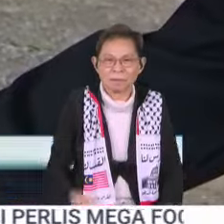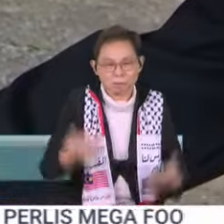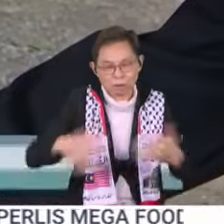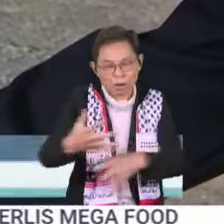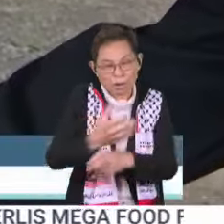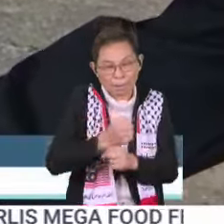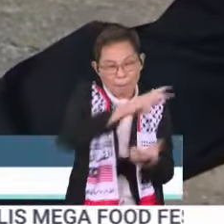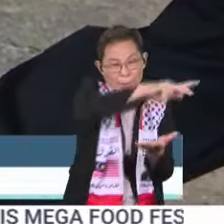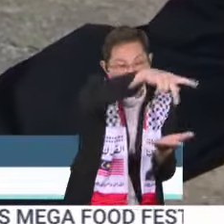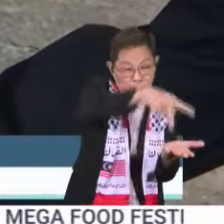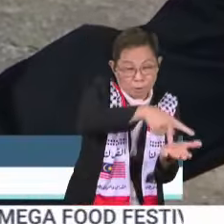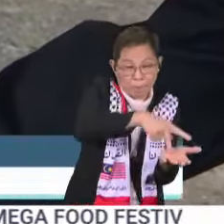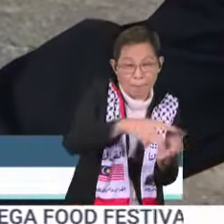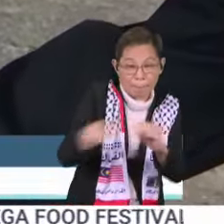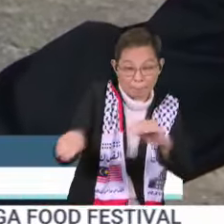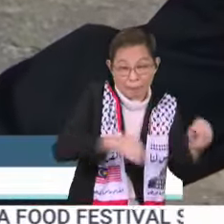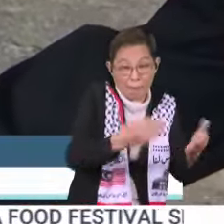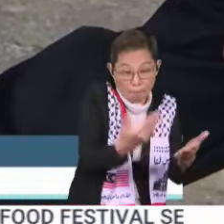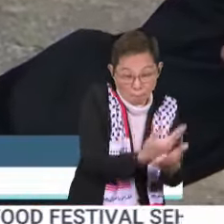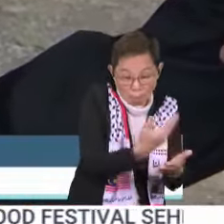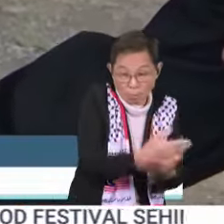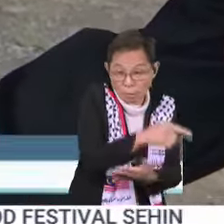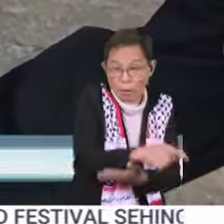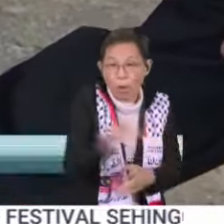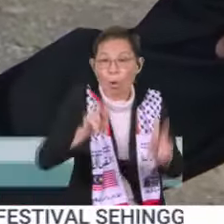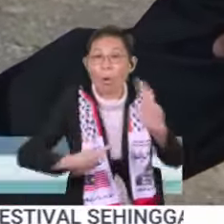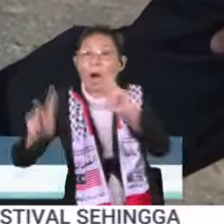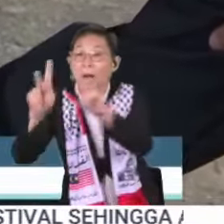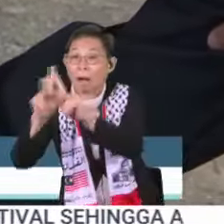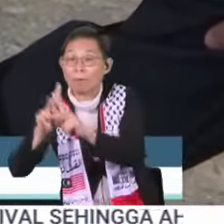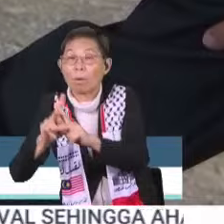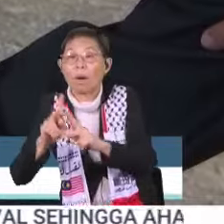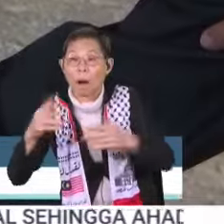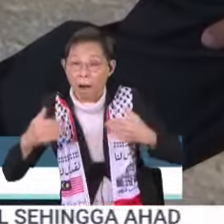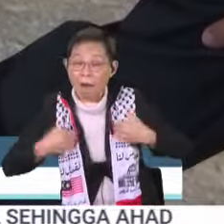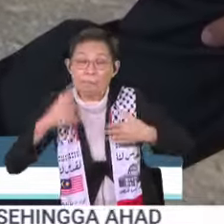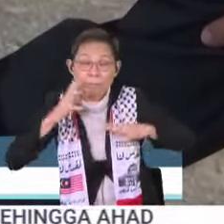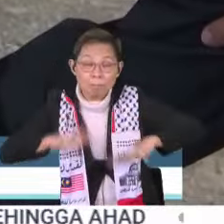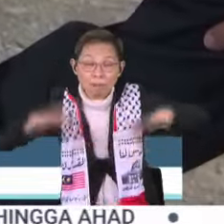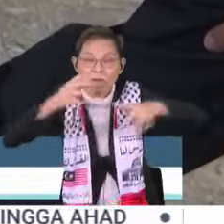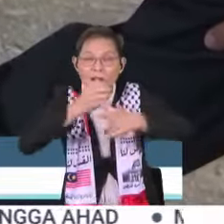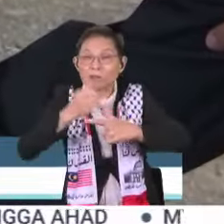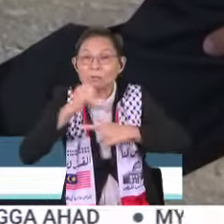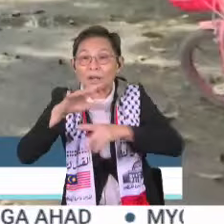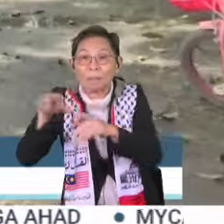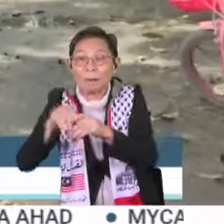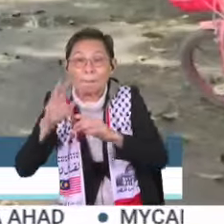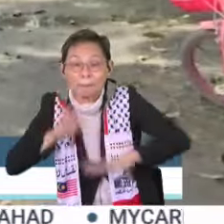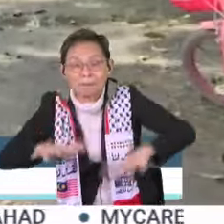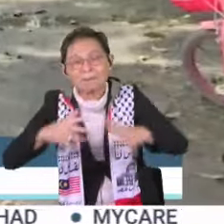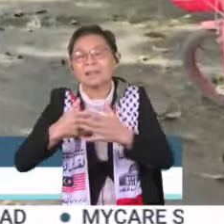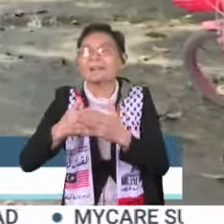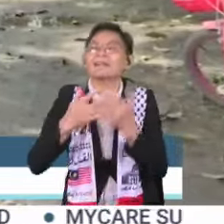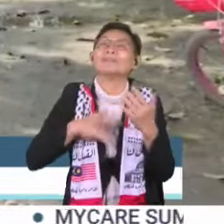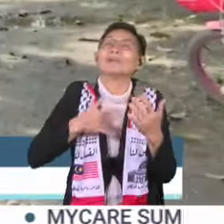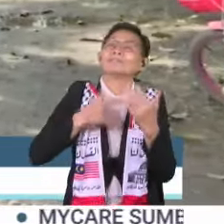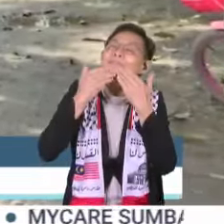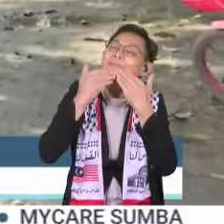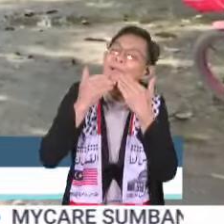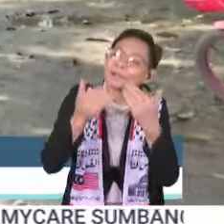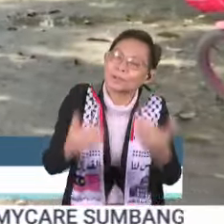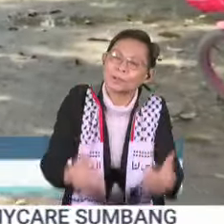dapat pusat pemindahan yang baru ni, kita orang kampung yang terlibat dengan banjir ataupun yang tak terlibat pun, kita rasa bersyukur sangatlah. Kurangnya